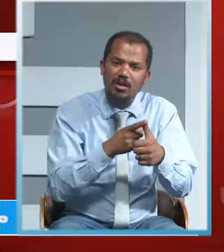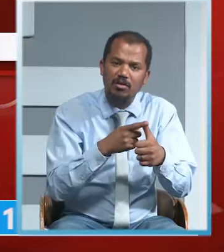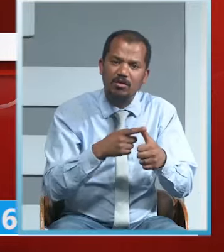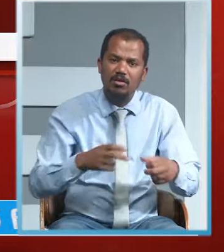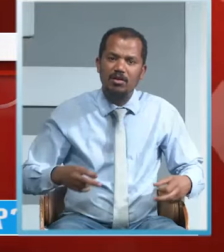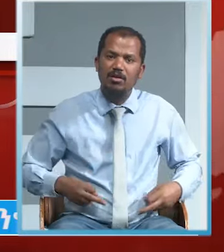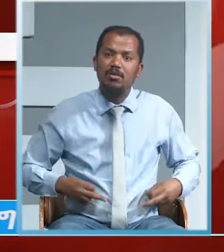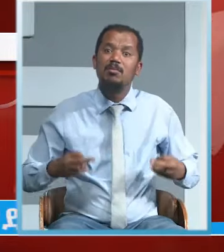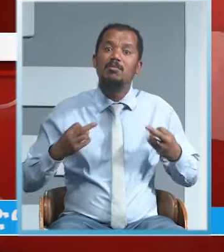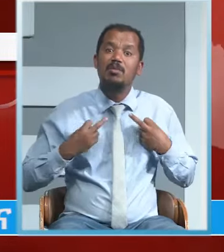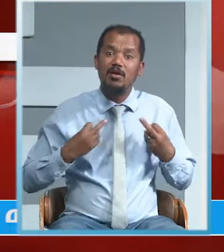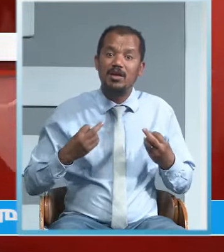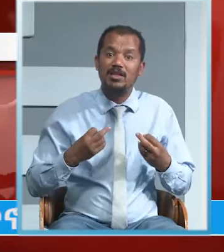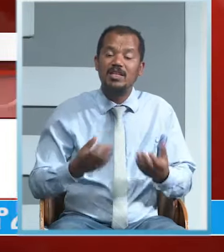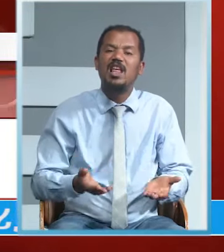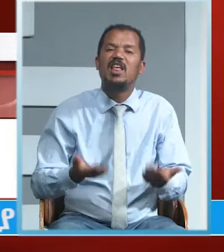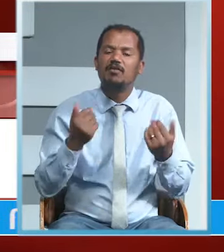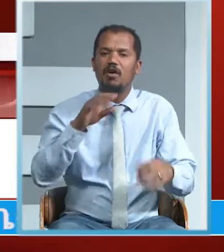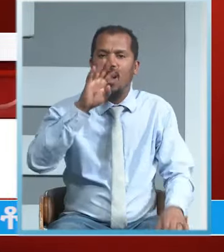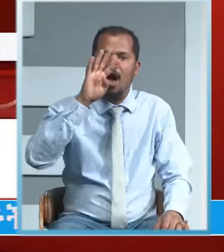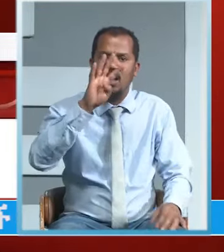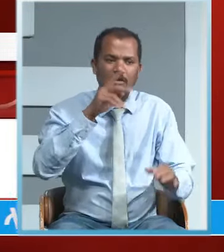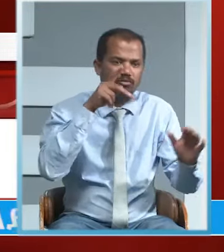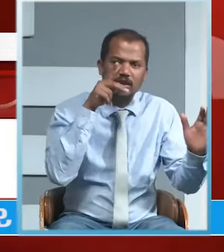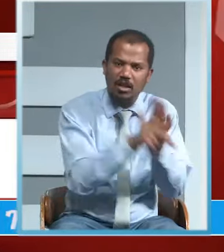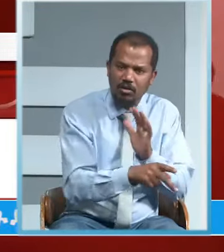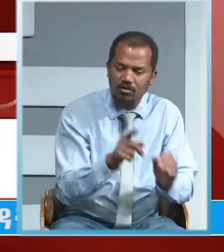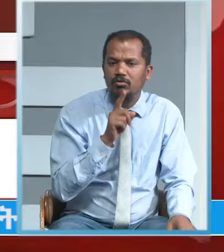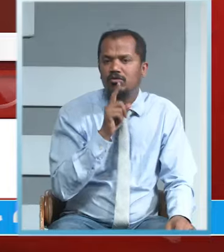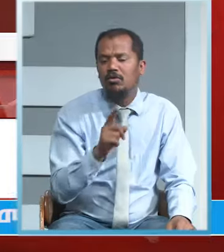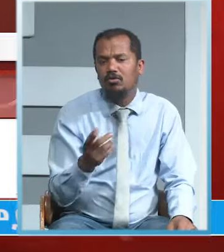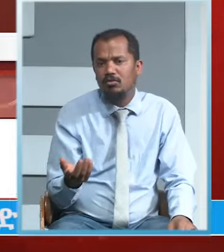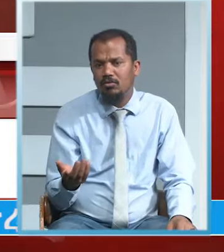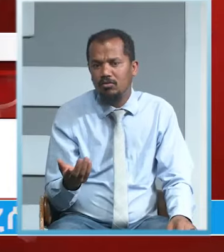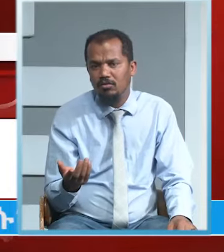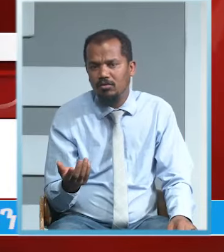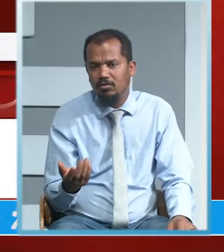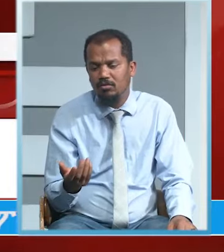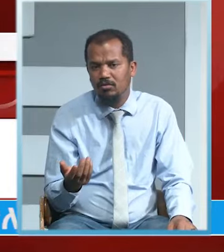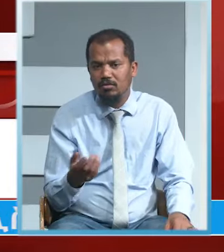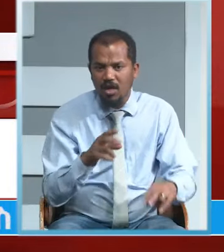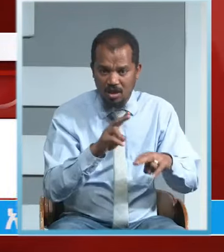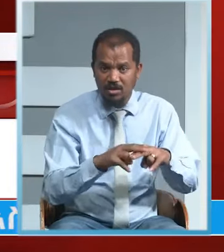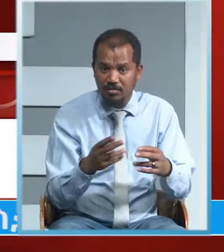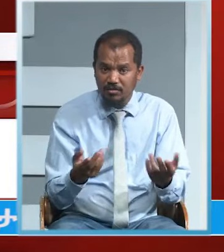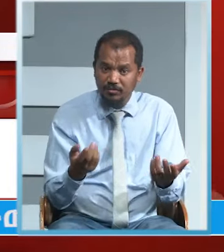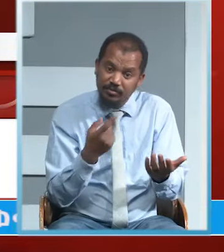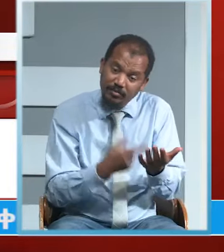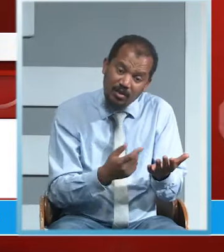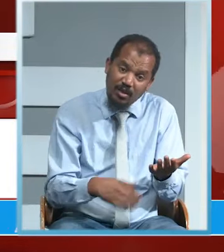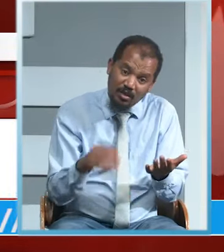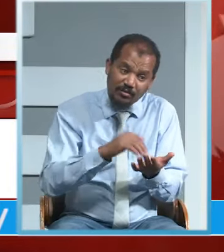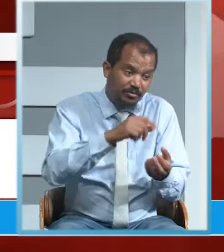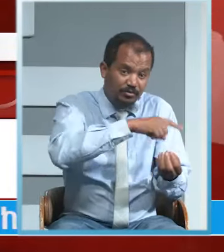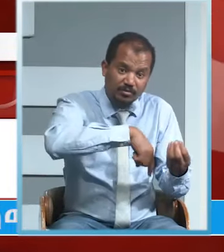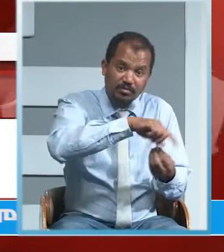በህይወት እንደተረፉና 4ቱ ግን እንደተገደሉ ነው እንግዲህ ያስቀመጥ ነው። ይሄ ደግሞ